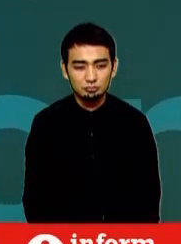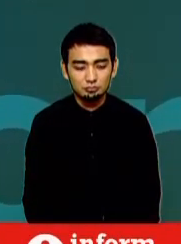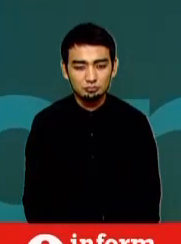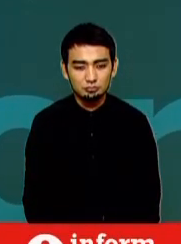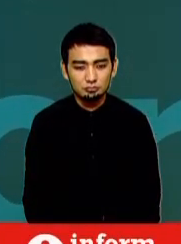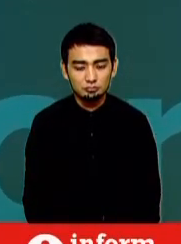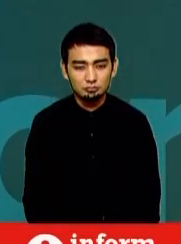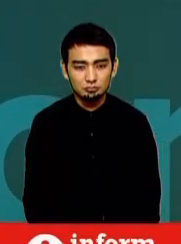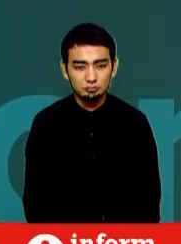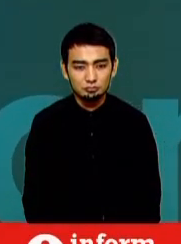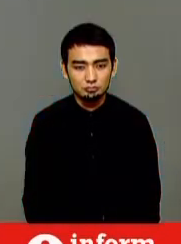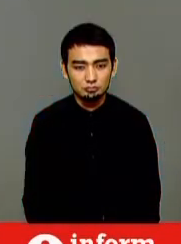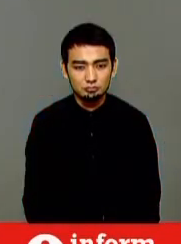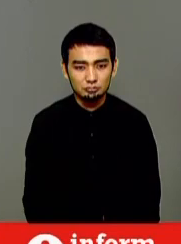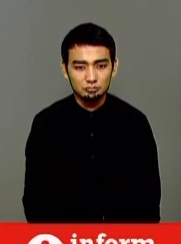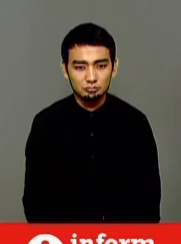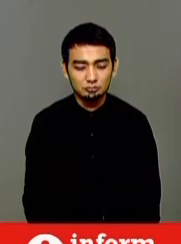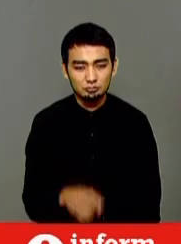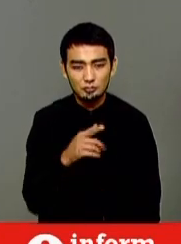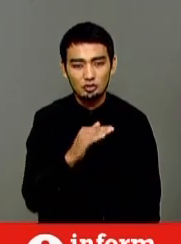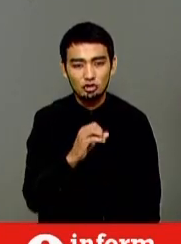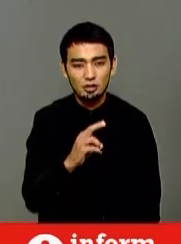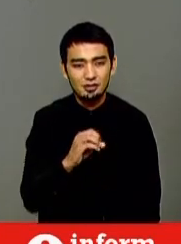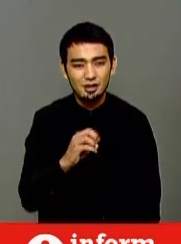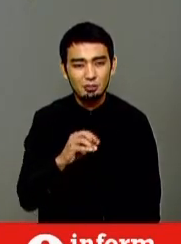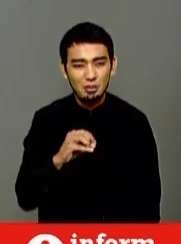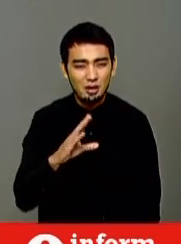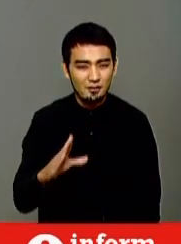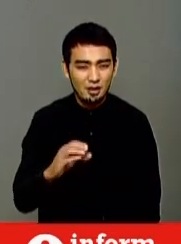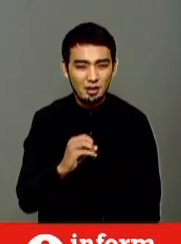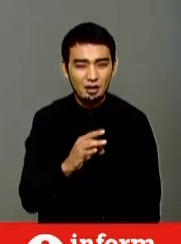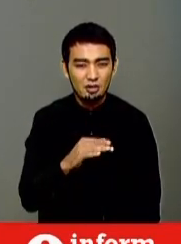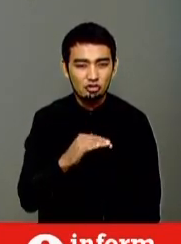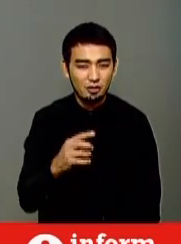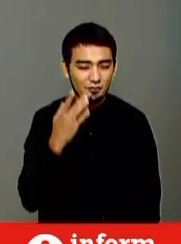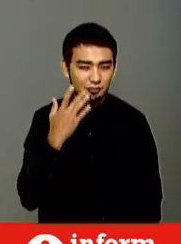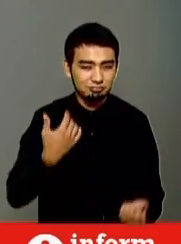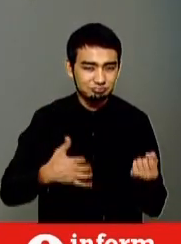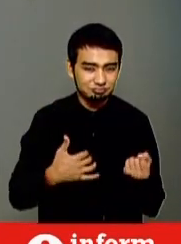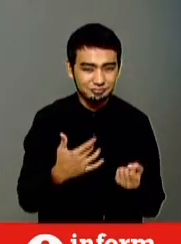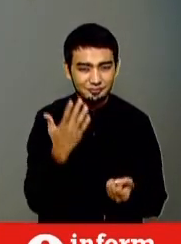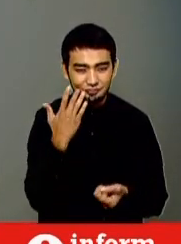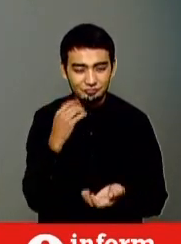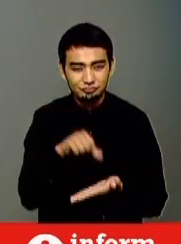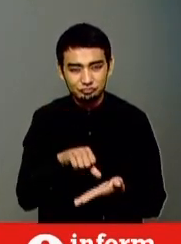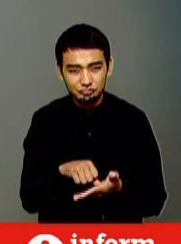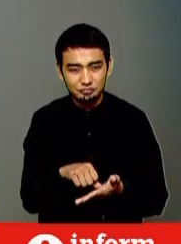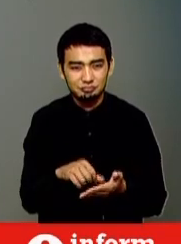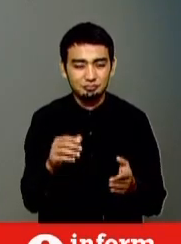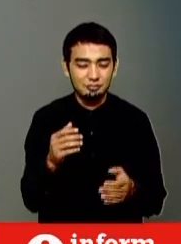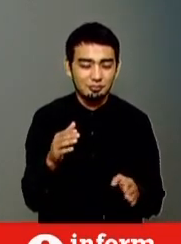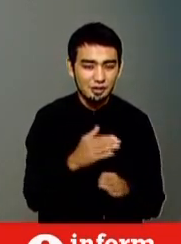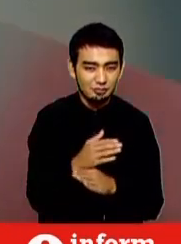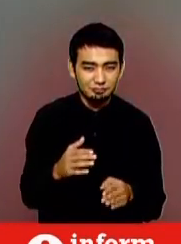қадырын жатжас басынын. Бұл Жексенбиев Ержан Бағдаулетұлы үнемі домбырасын қолынан тастамайтын, жүрген жерінде әнін